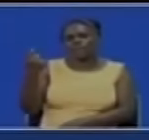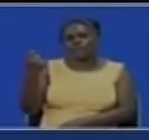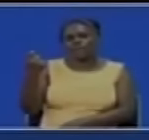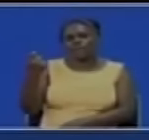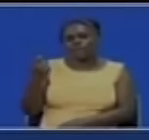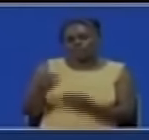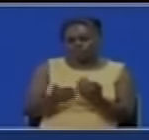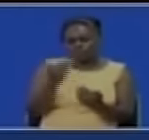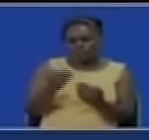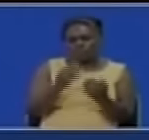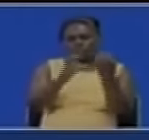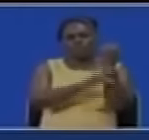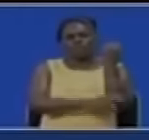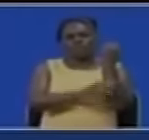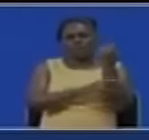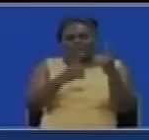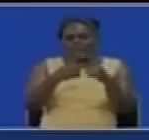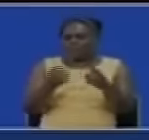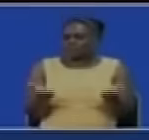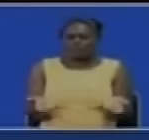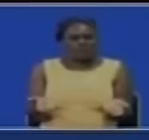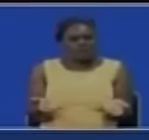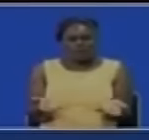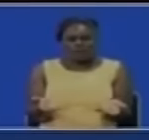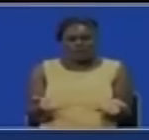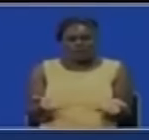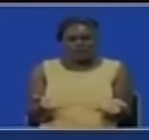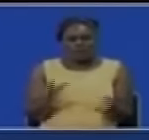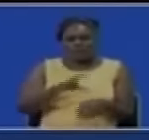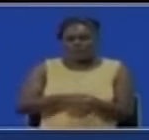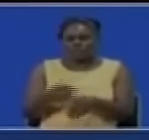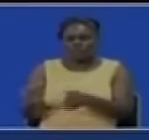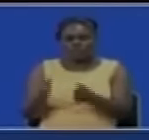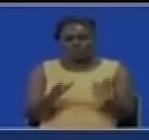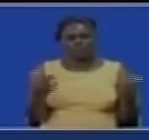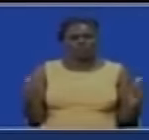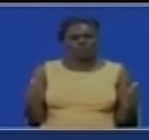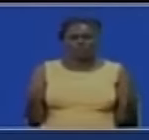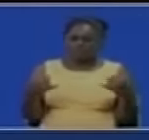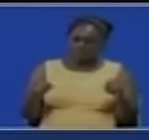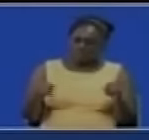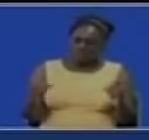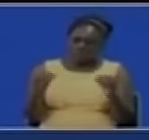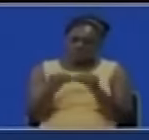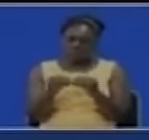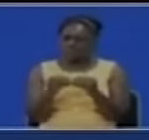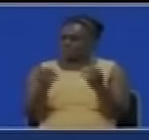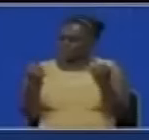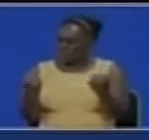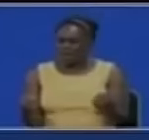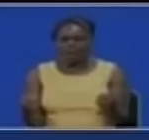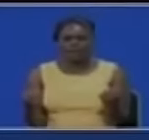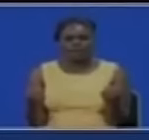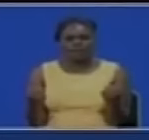hii nchi yangu. Lakini sasa sijapata nafasi yote. Ukijaribu kupata mkubwa inakuwa ni vigumu